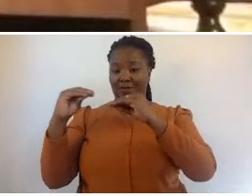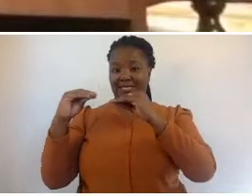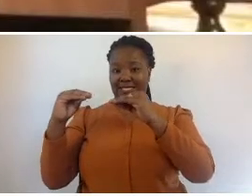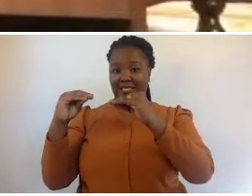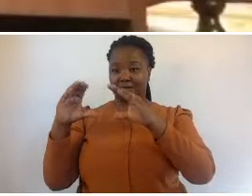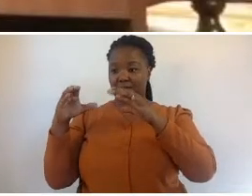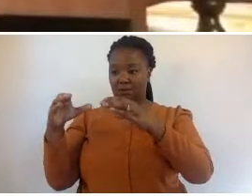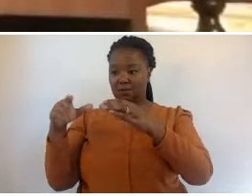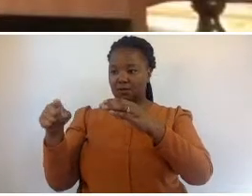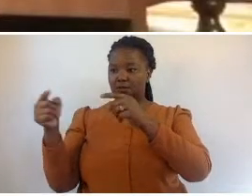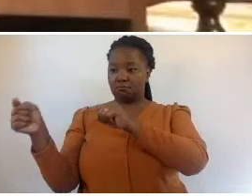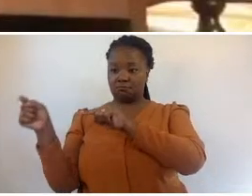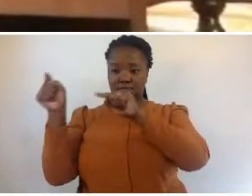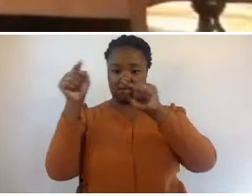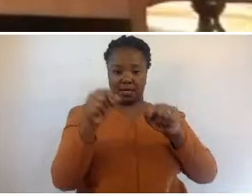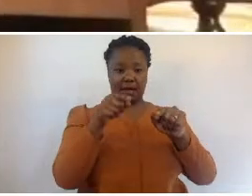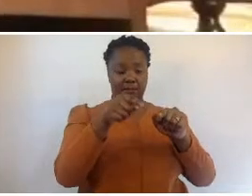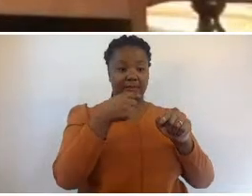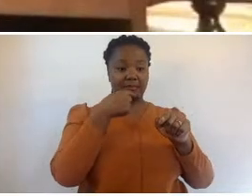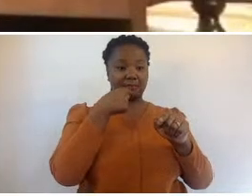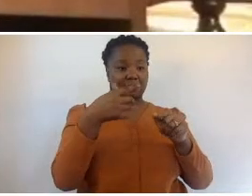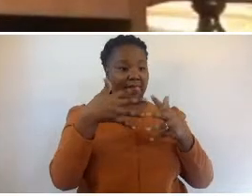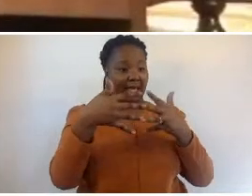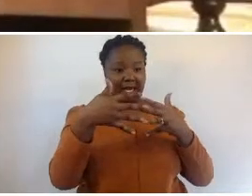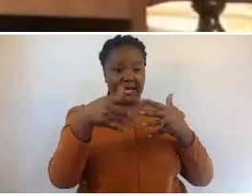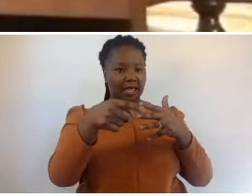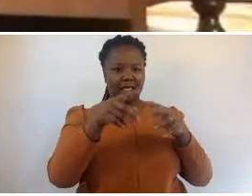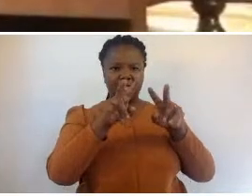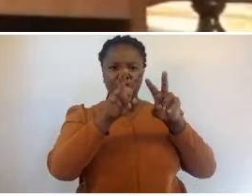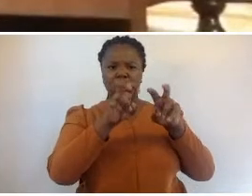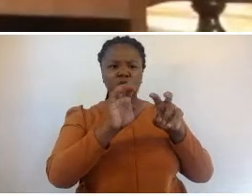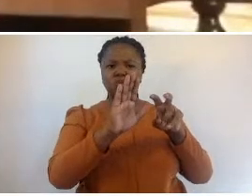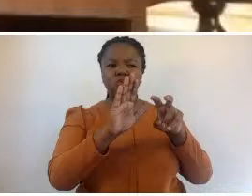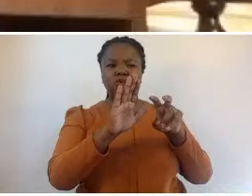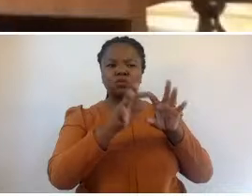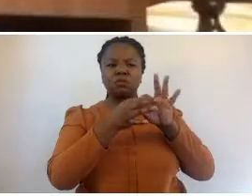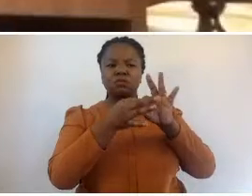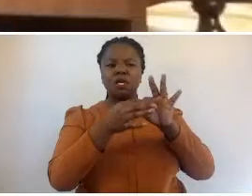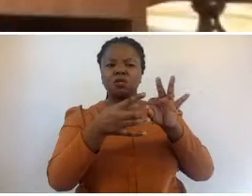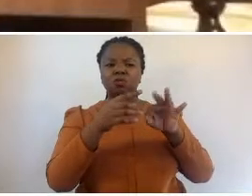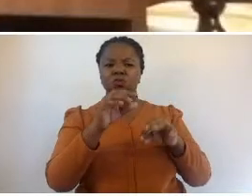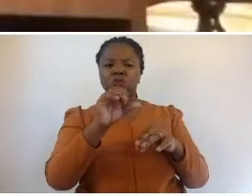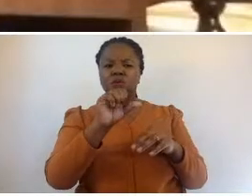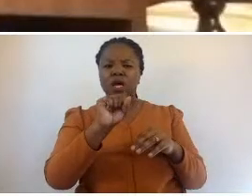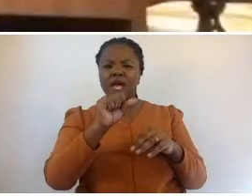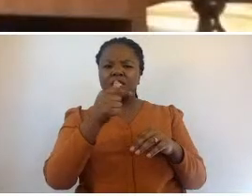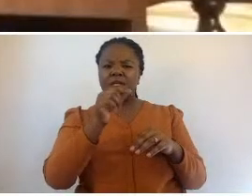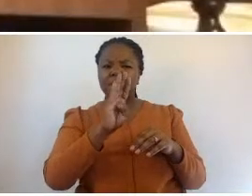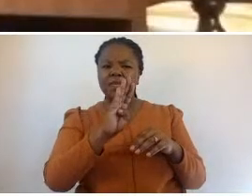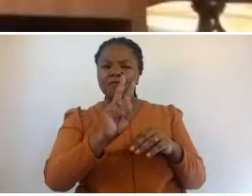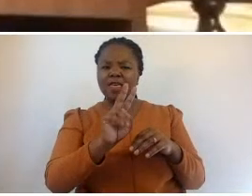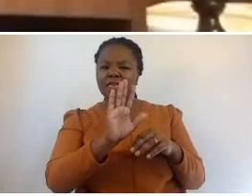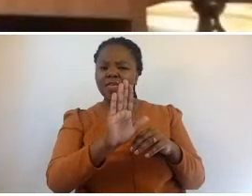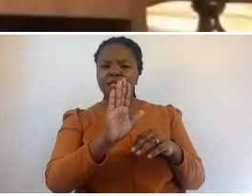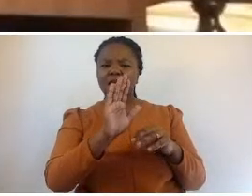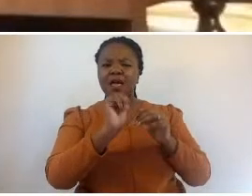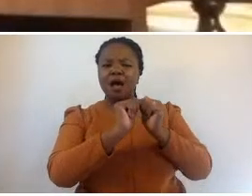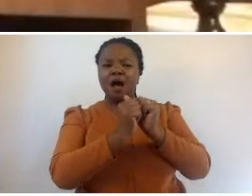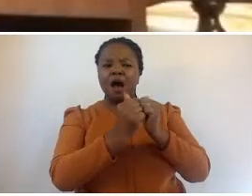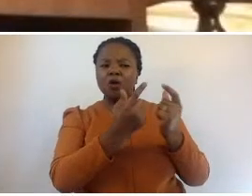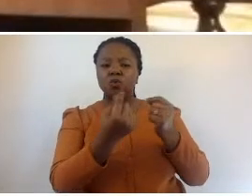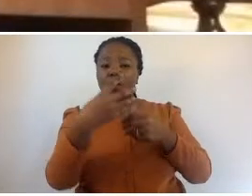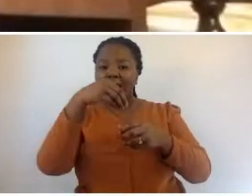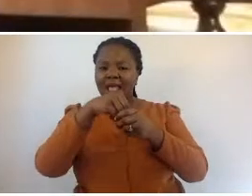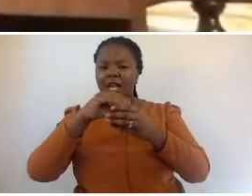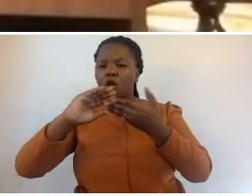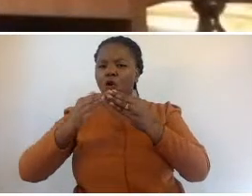les défenseurs de la lutte contre la violence sexuelle et sexiste au sein des communautés et